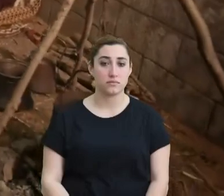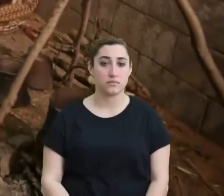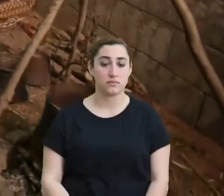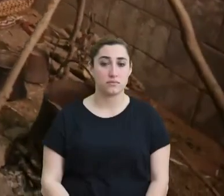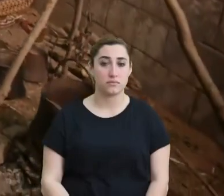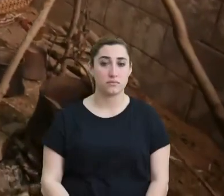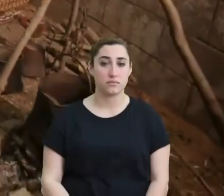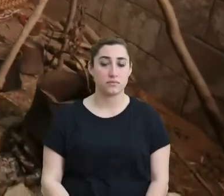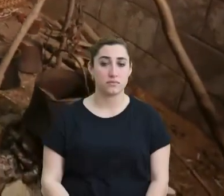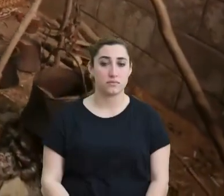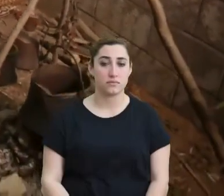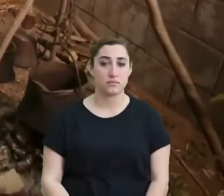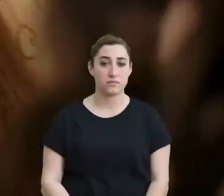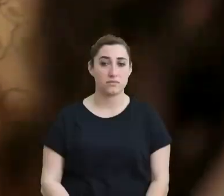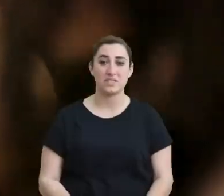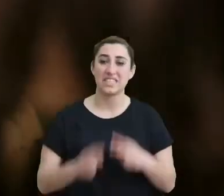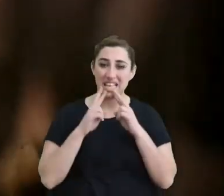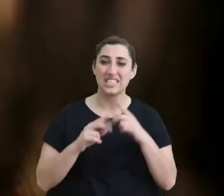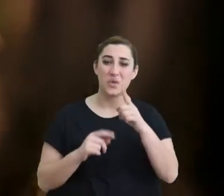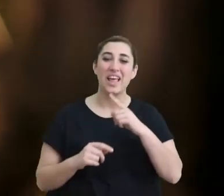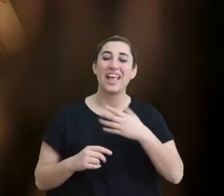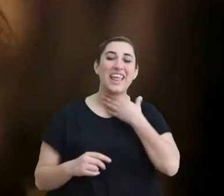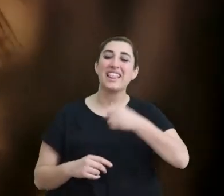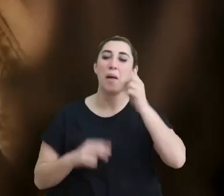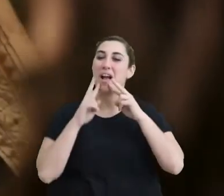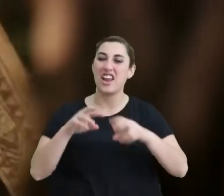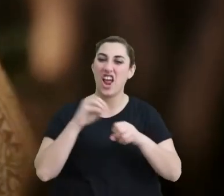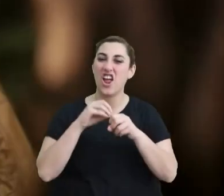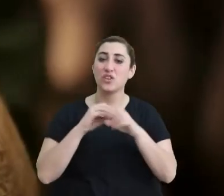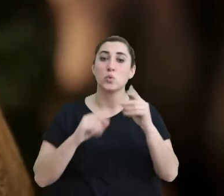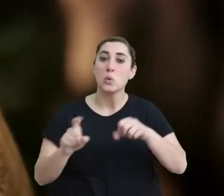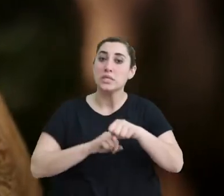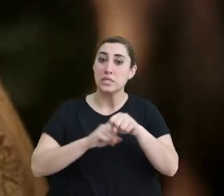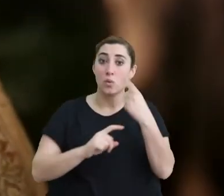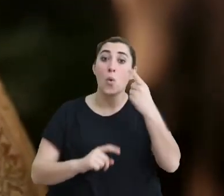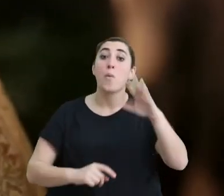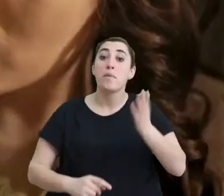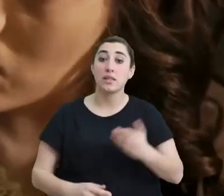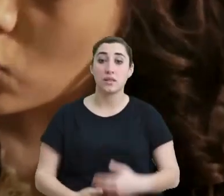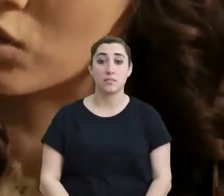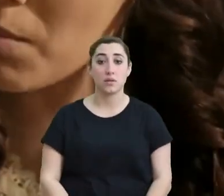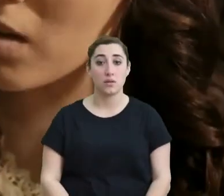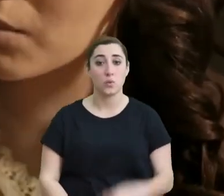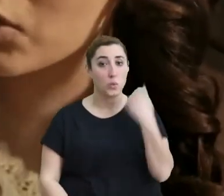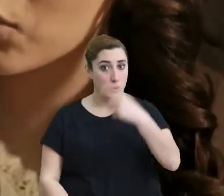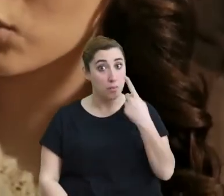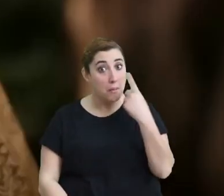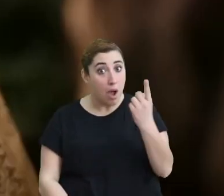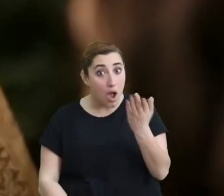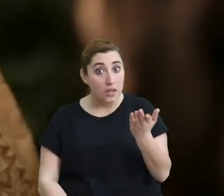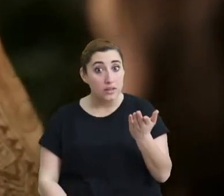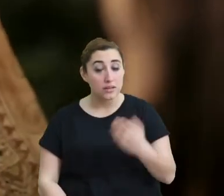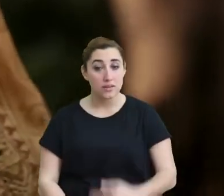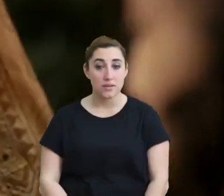yürüdüler. Kesin verdiği idam hükmüyle ilgili. Çok sinirliydi, görmedin mi? Yüzüne mi baktın bacım